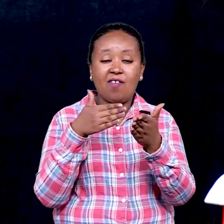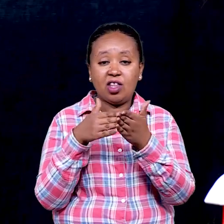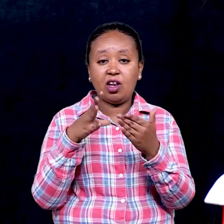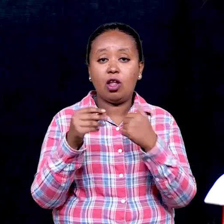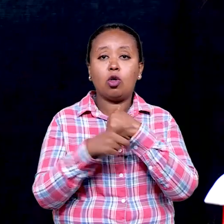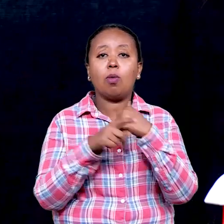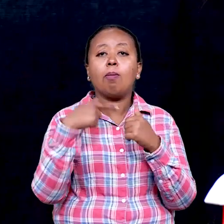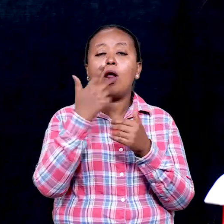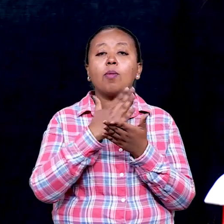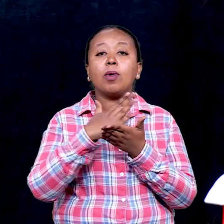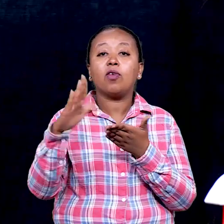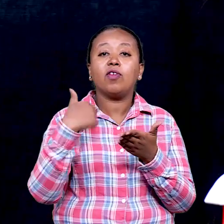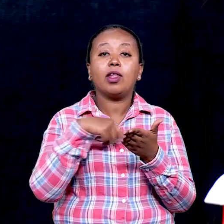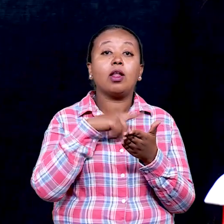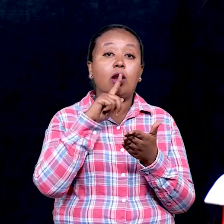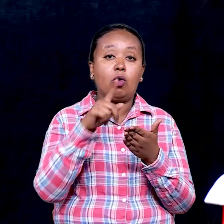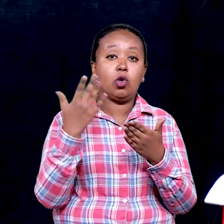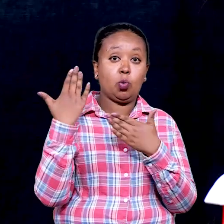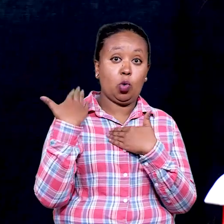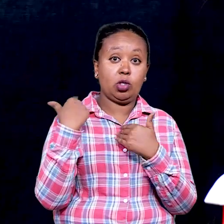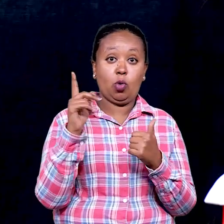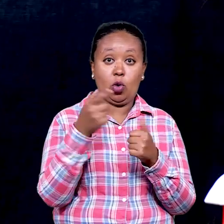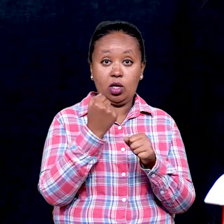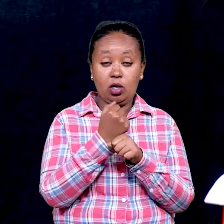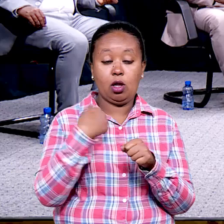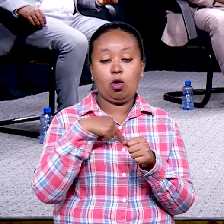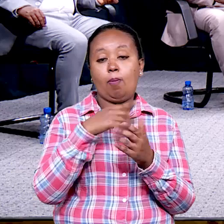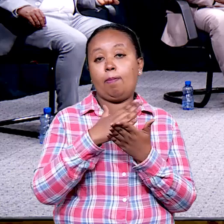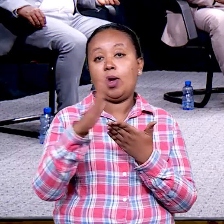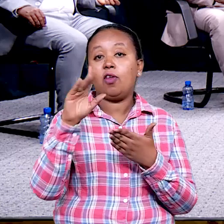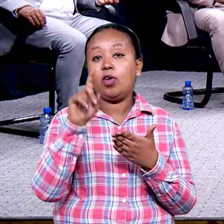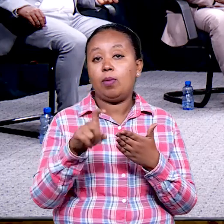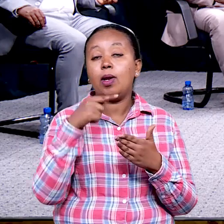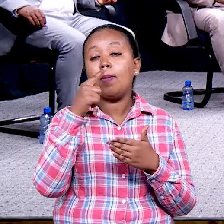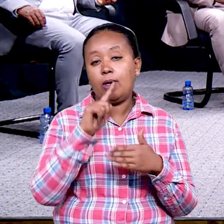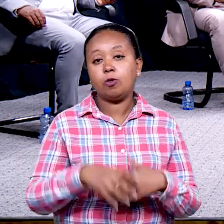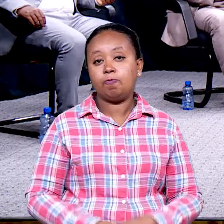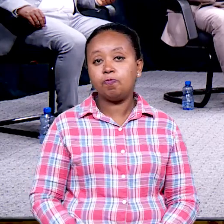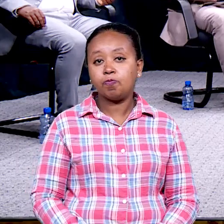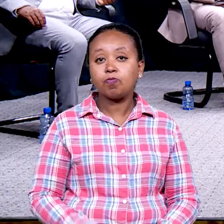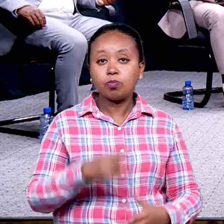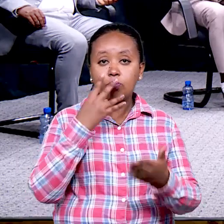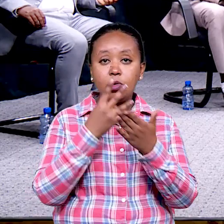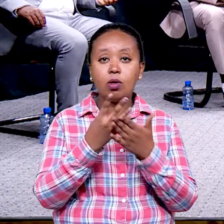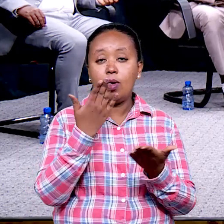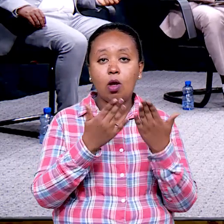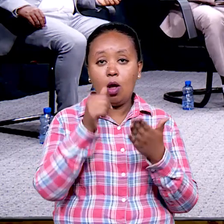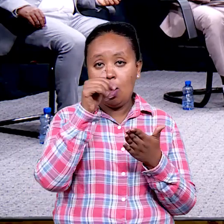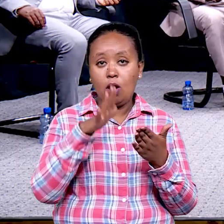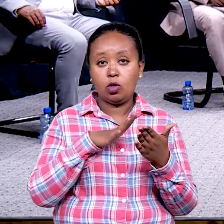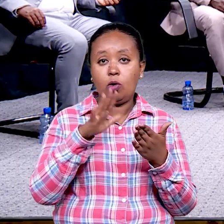የሚቀርፈው? እኛ ነን። ሪስፖንስብል ሆነን ከሰራን እኛው መቅረፍ አለብን ለማለት ነው። መልካም። ምናልባት አቶ